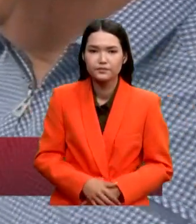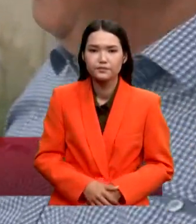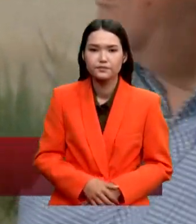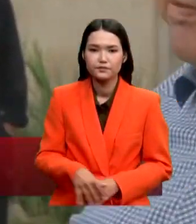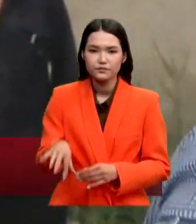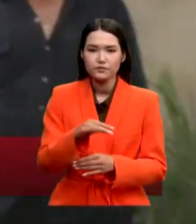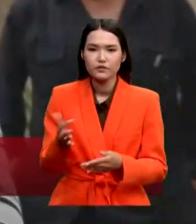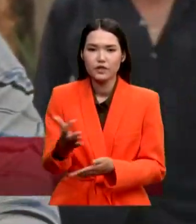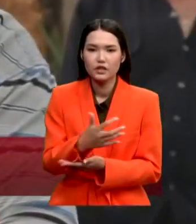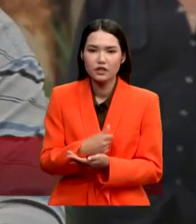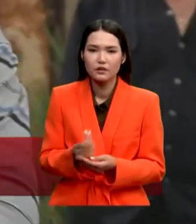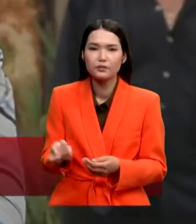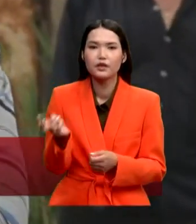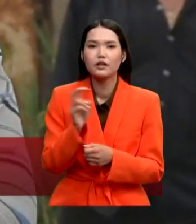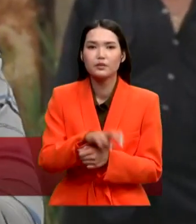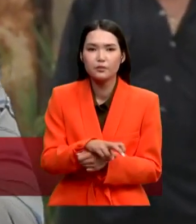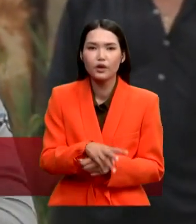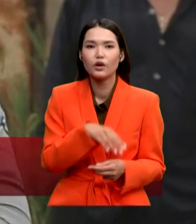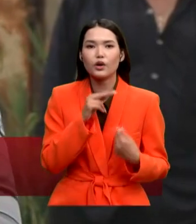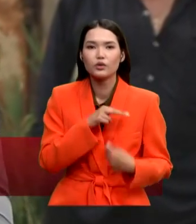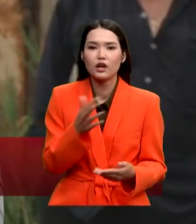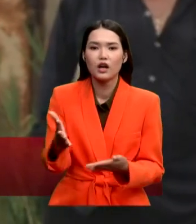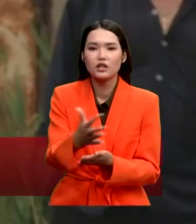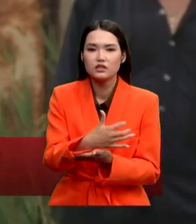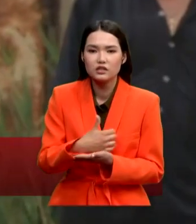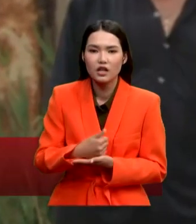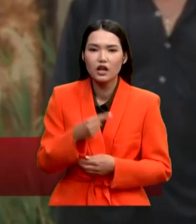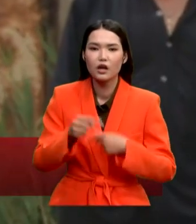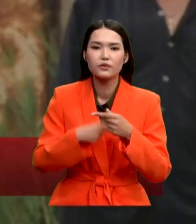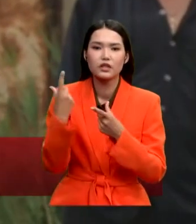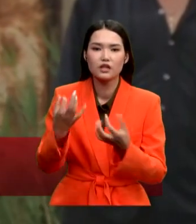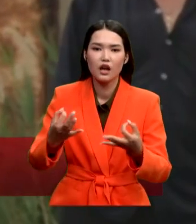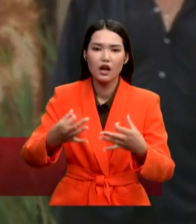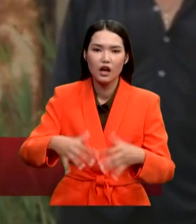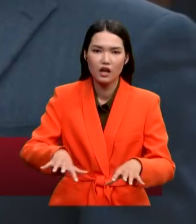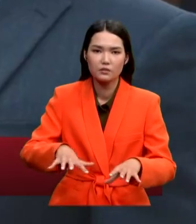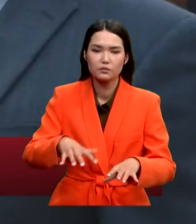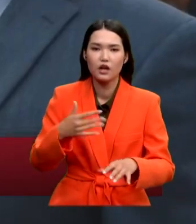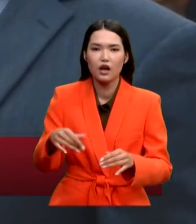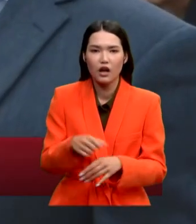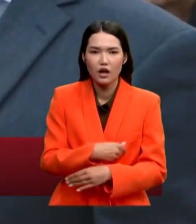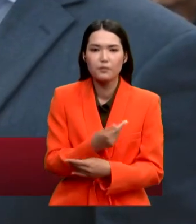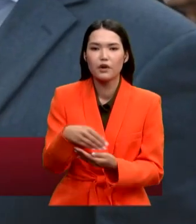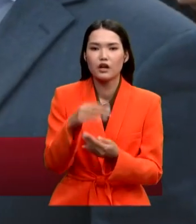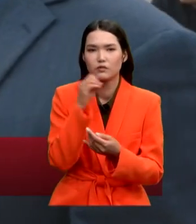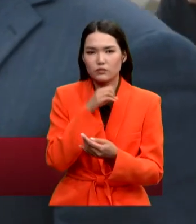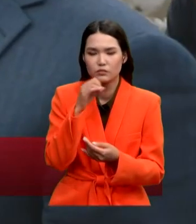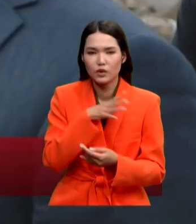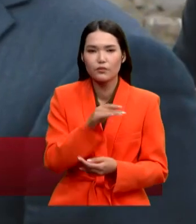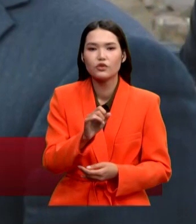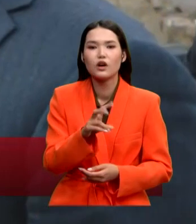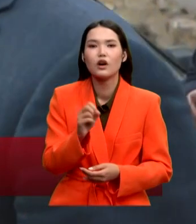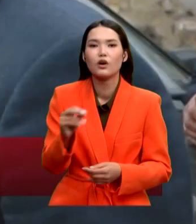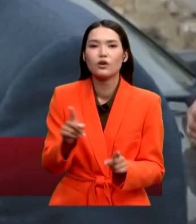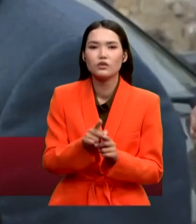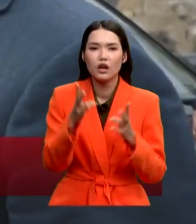забрали, приехала вот ППС, службу вызвали, забрали всех, через день его отпустили, он опять здесь грабил. Жанар Джаксманова тоже пострадала